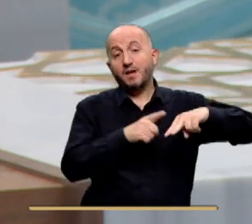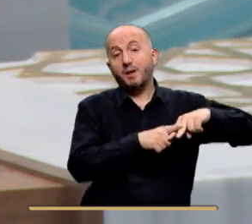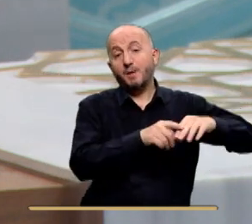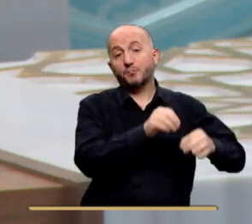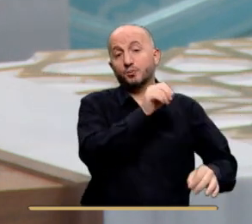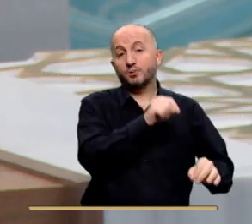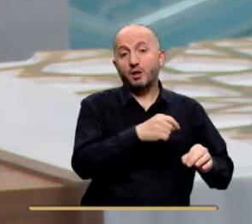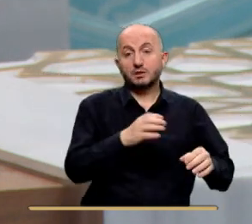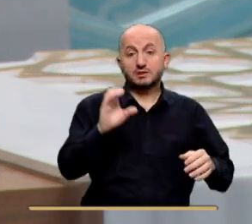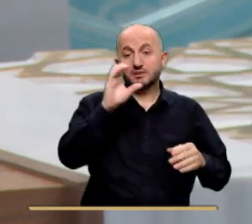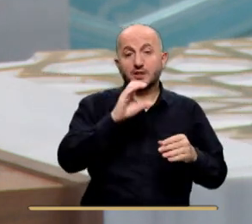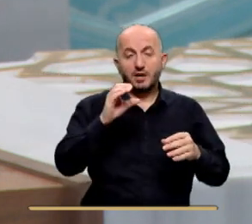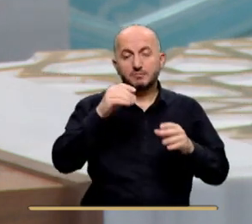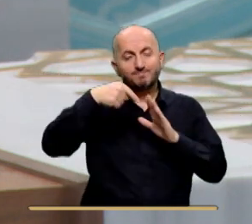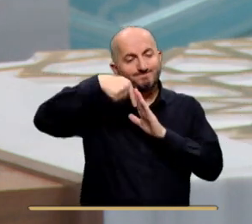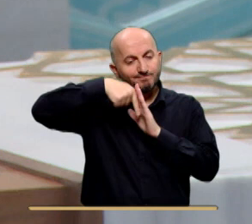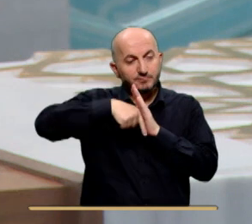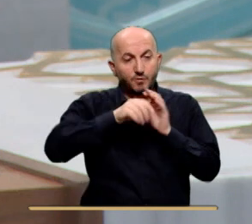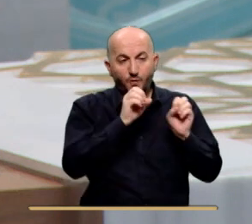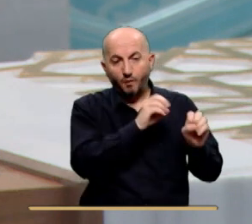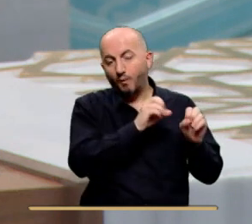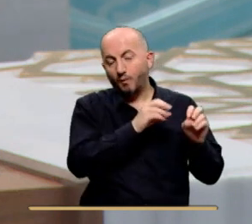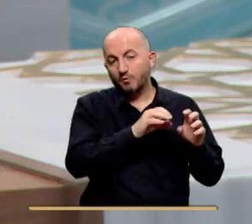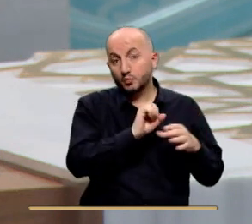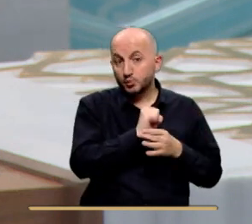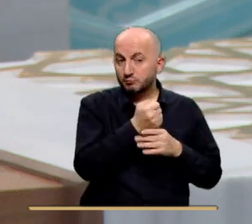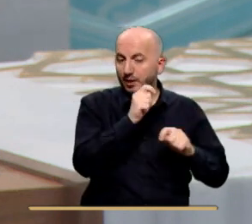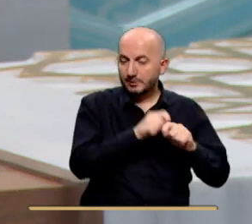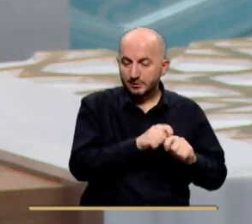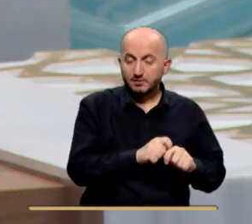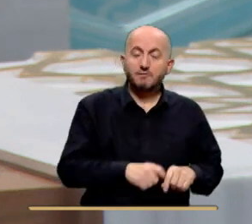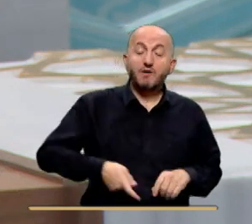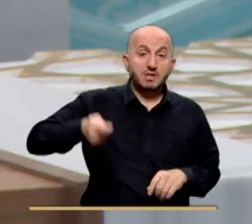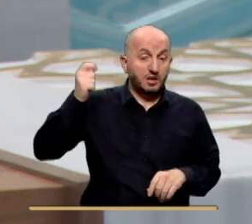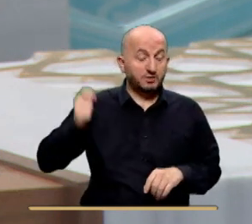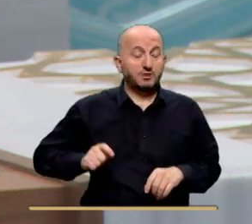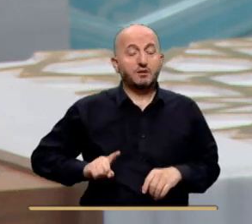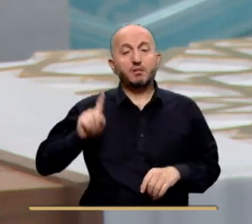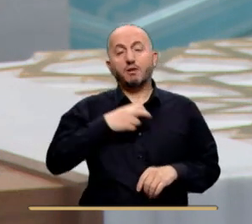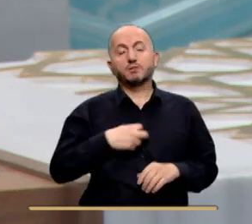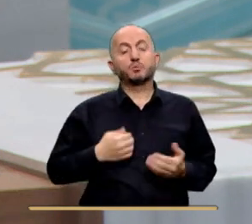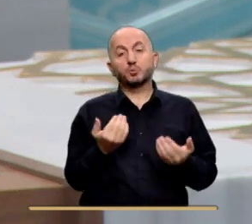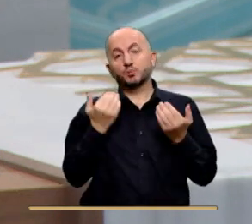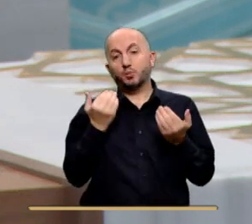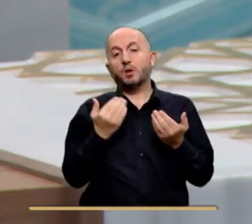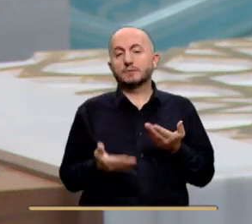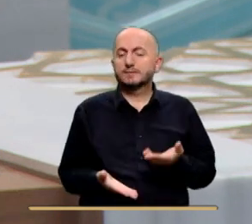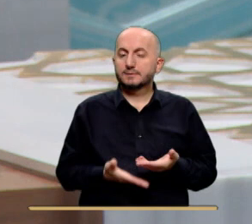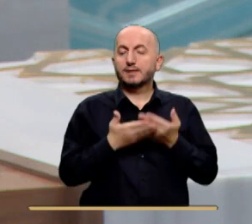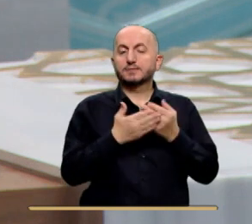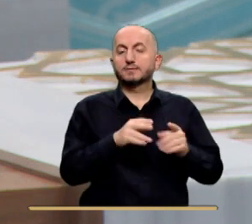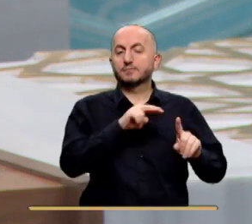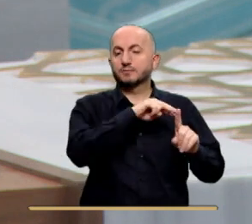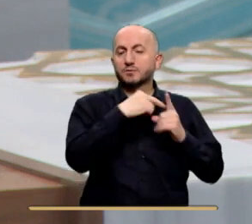dinde fakih kıl, dinin inceliklerini öğret. Ve hakikaten Allah Resulü'nün duası sayesinde